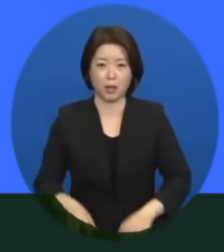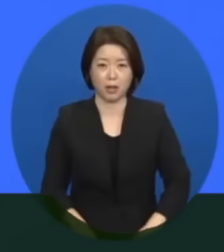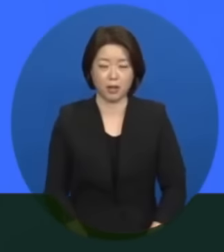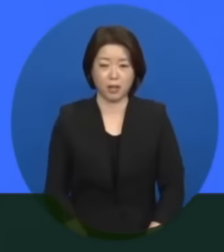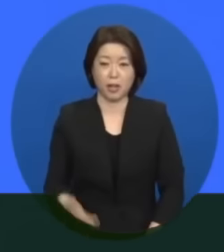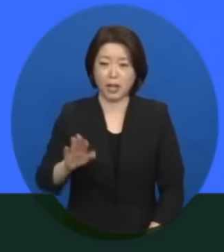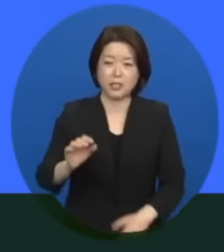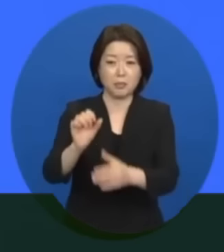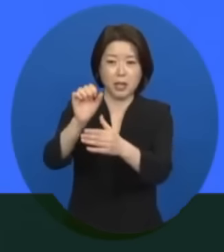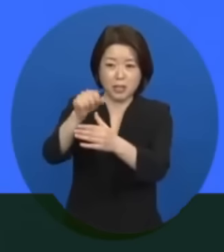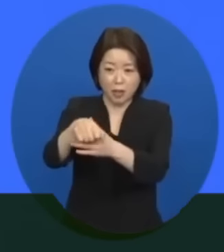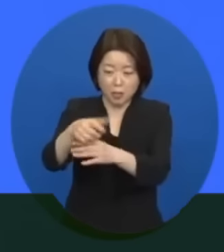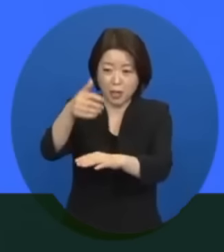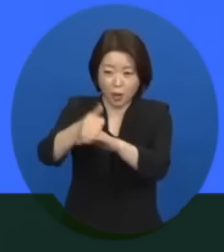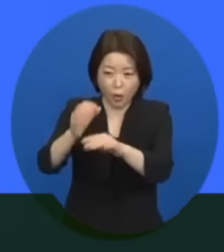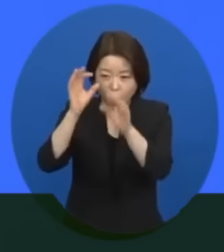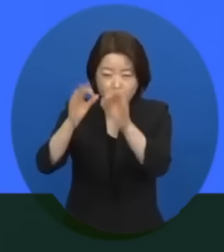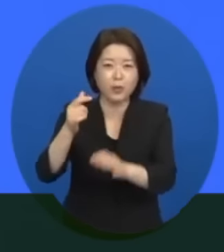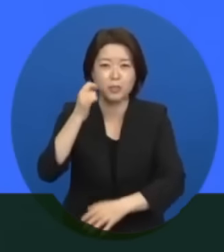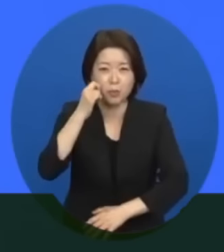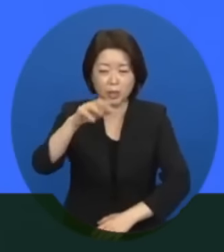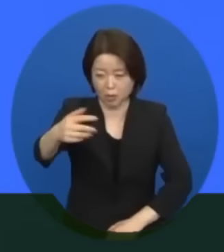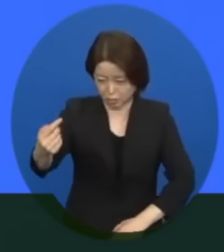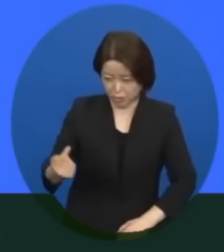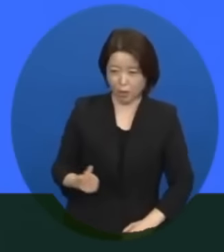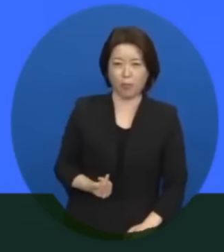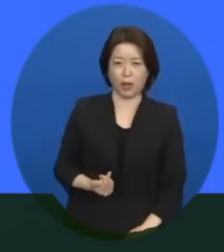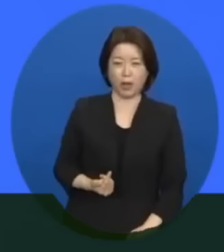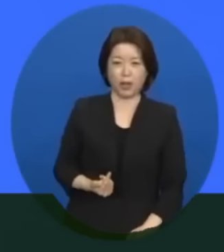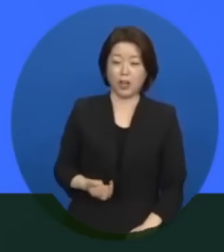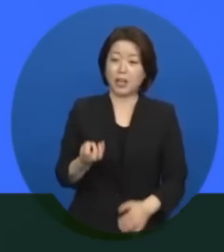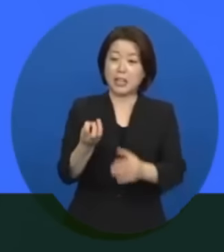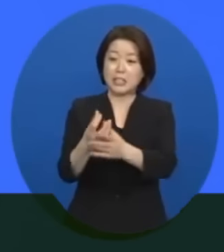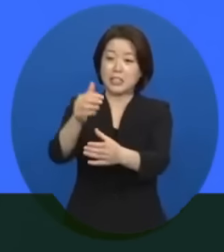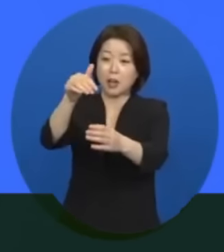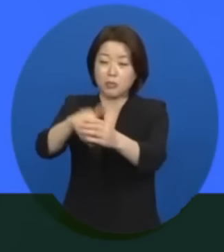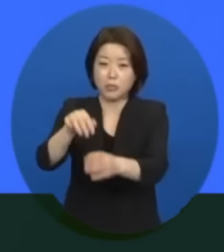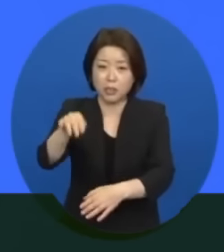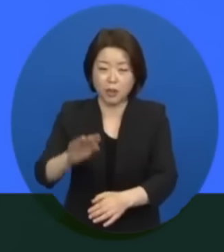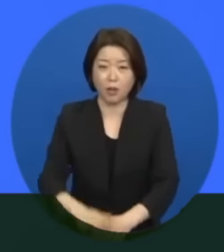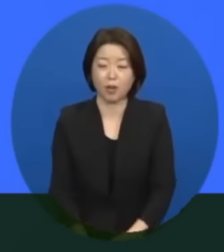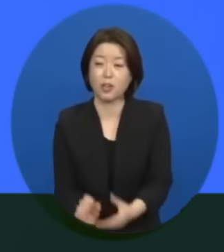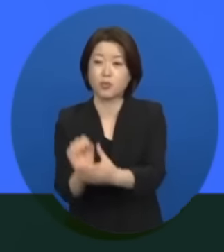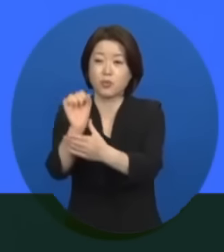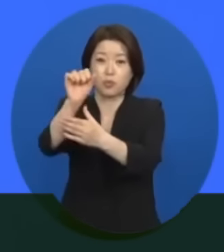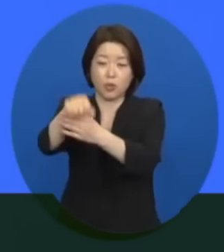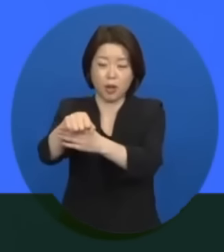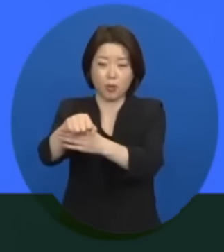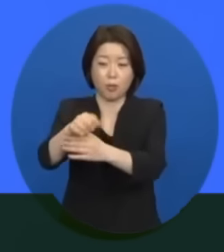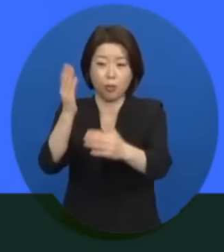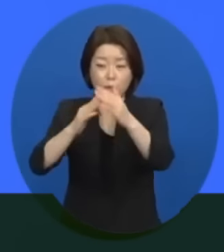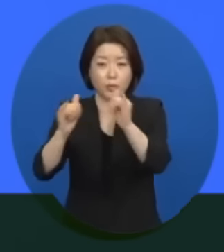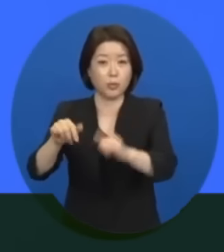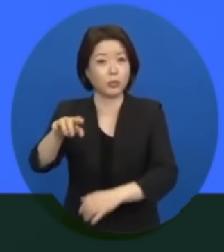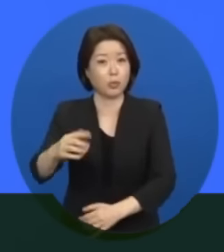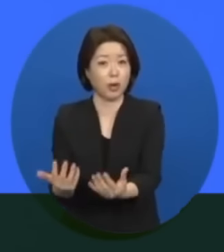올라갔어요 근데 그 빌립이 뿌린 씨앗들이 거기에 성도들이 있었던